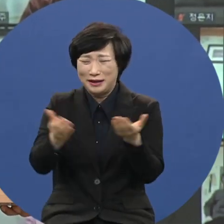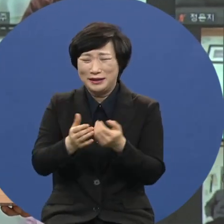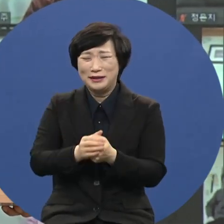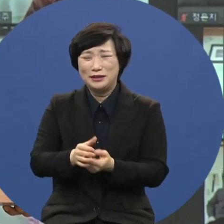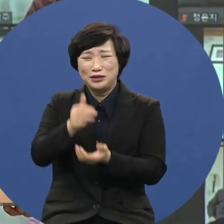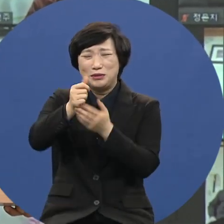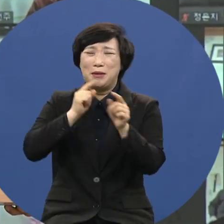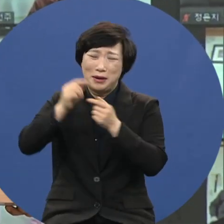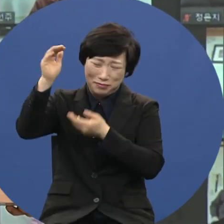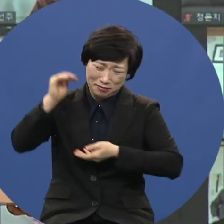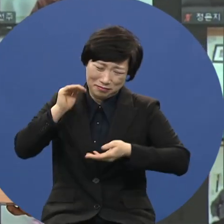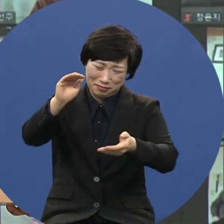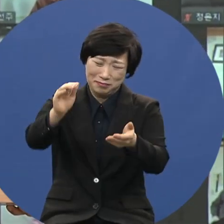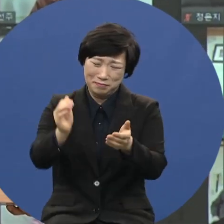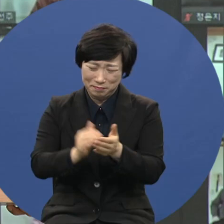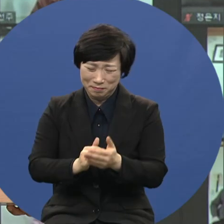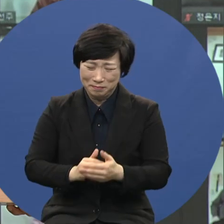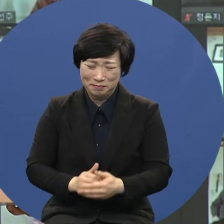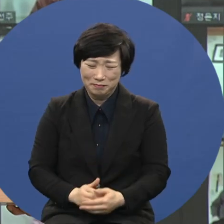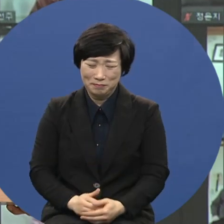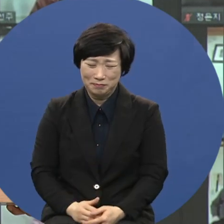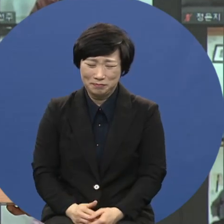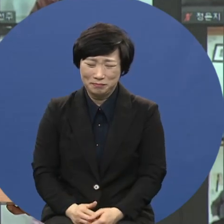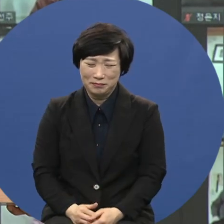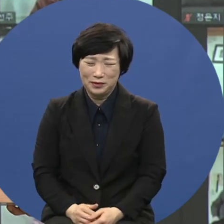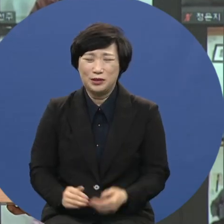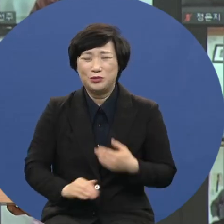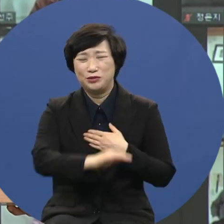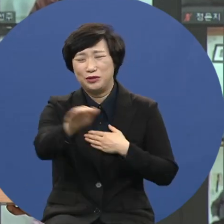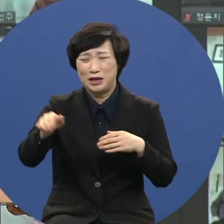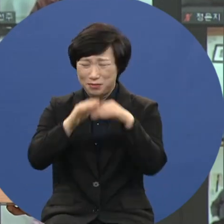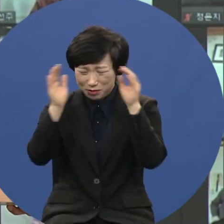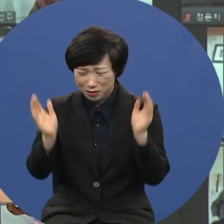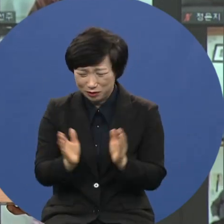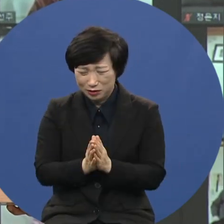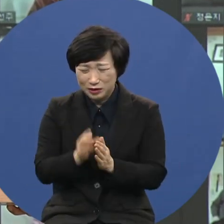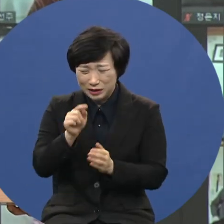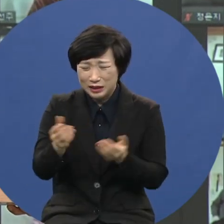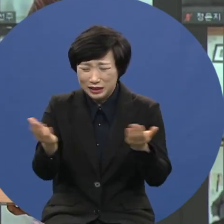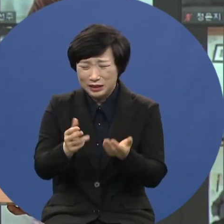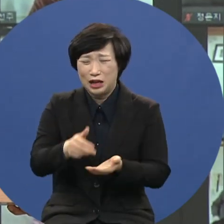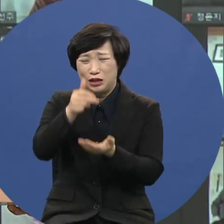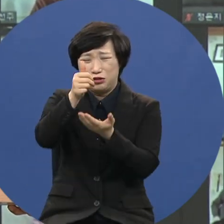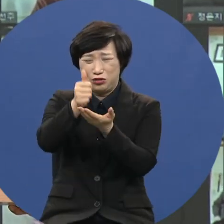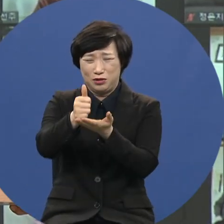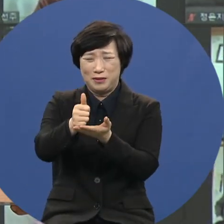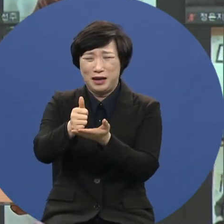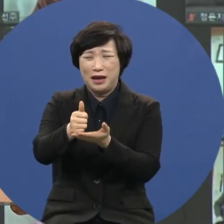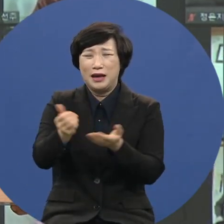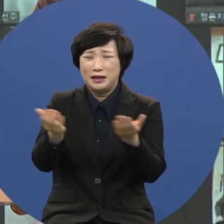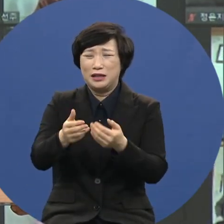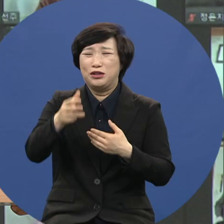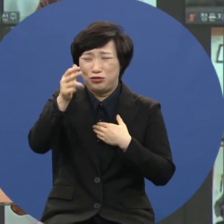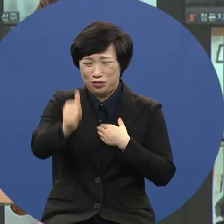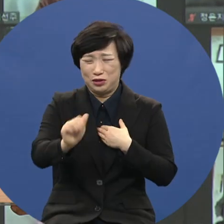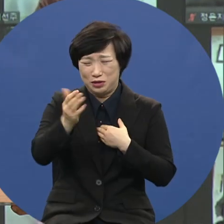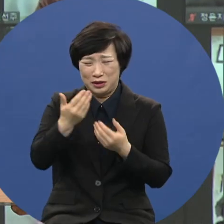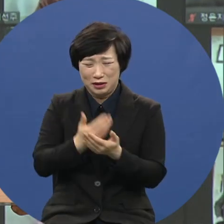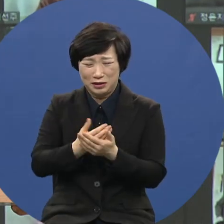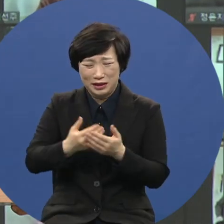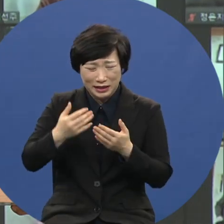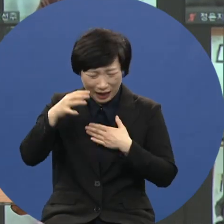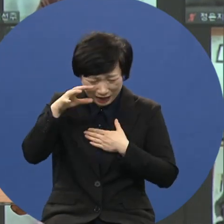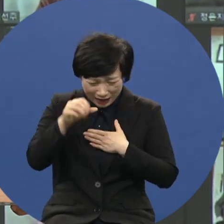사건을 주님이 말씀하셨습니다. 저들이 다 그 사건의 주인공이 되게 하시고 소유자가